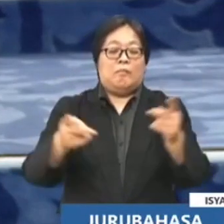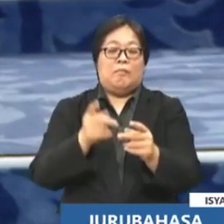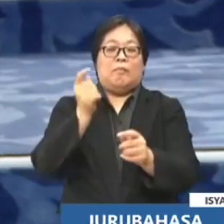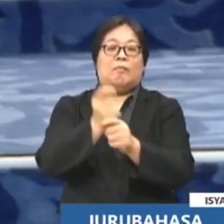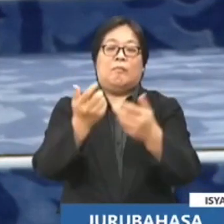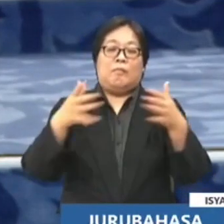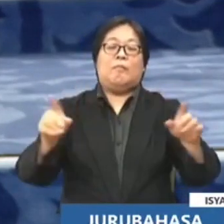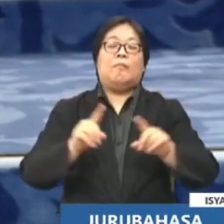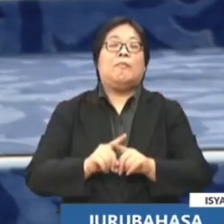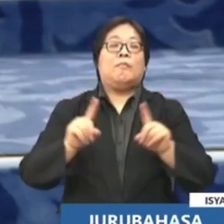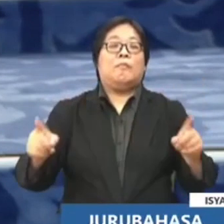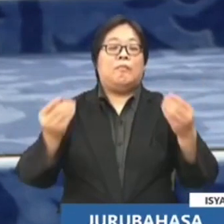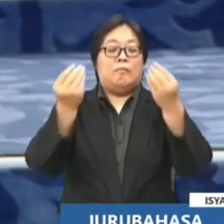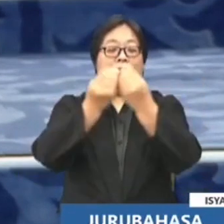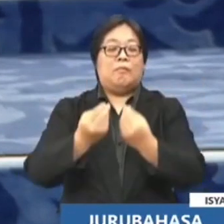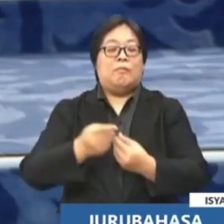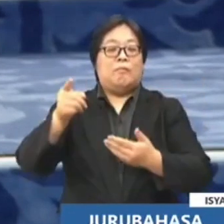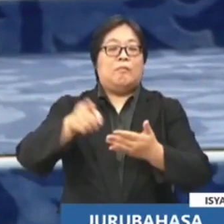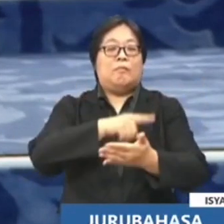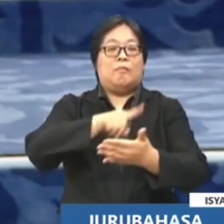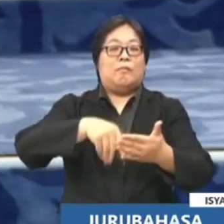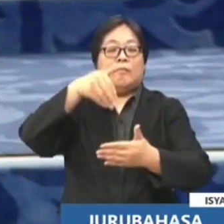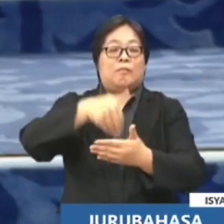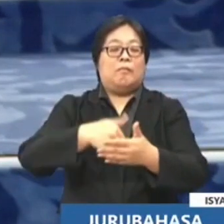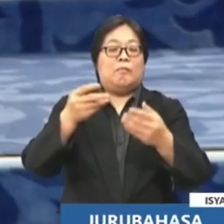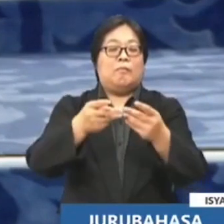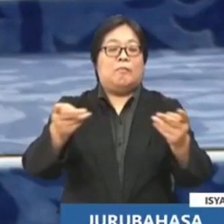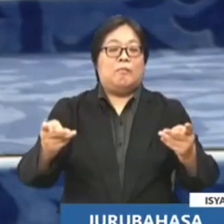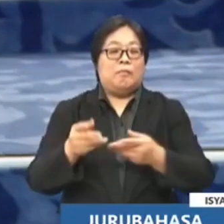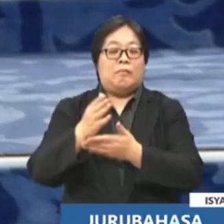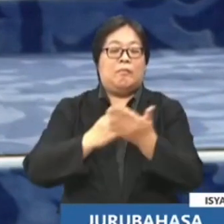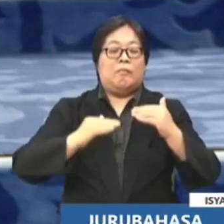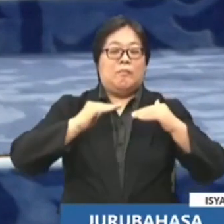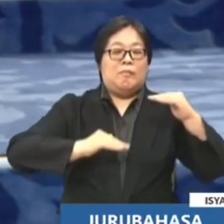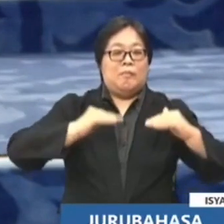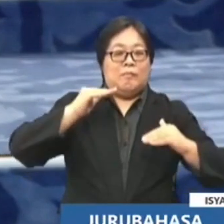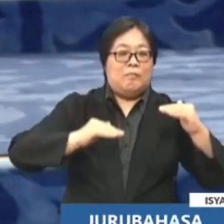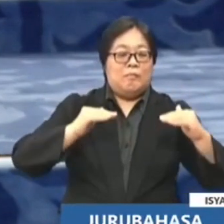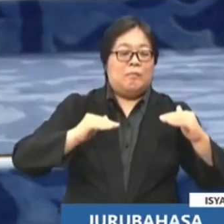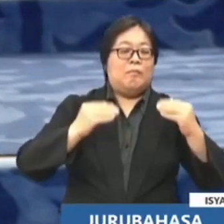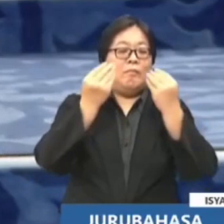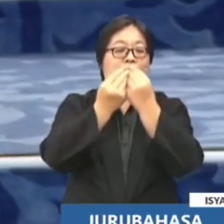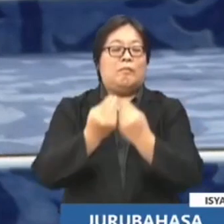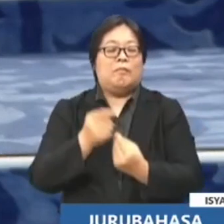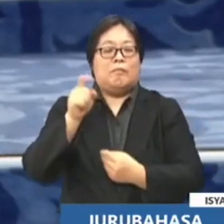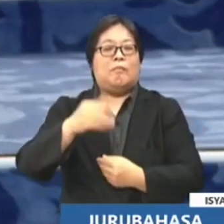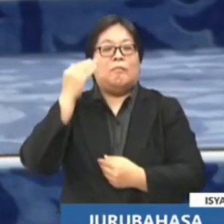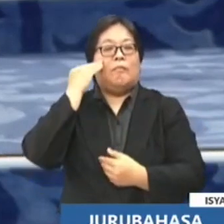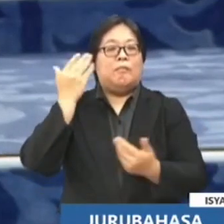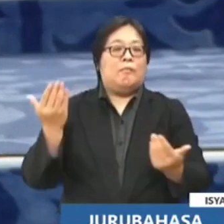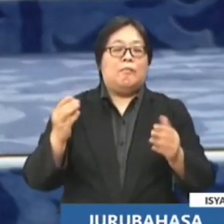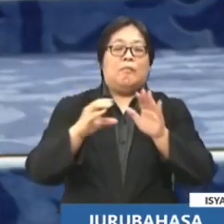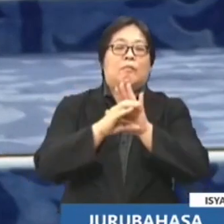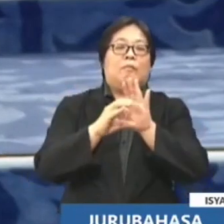mereka namun begitu jumlah pemilih dalam Salah satu bagian yang lebih kurang sama banyak turut mengambil kira fakta